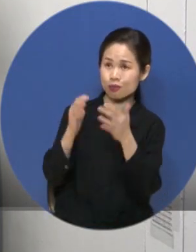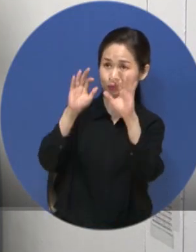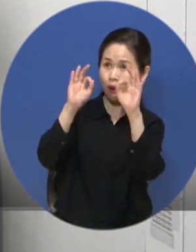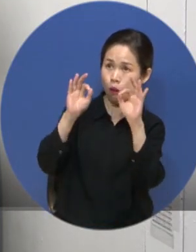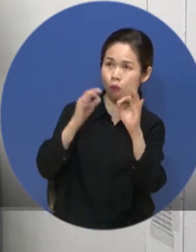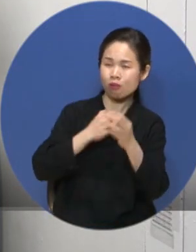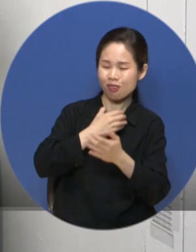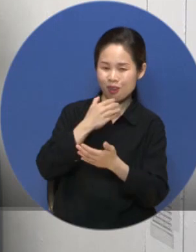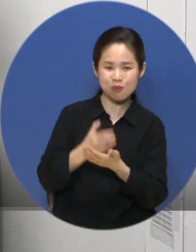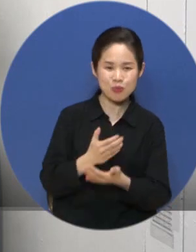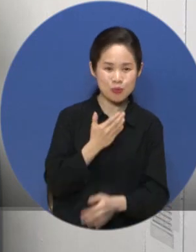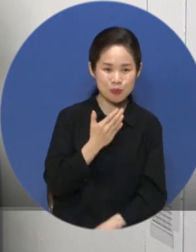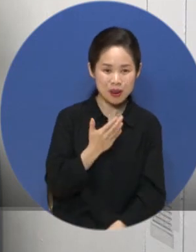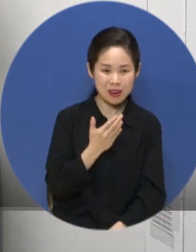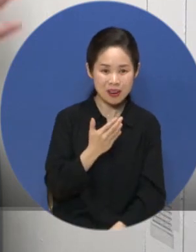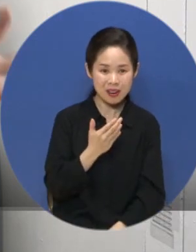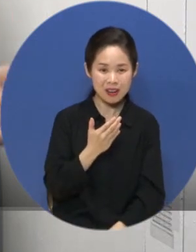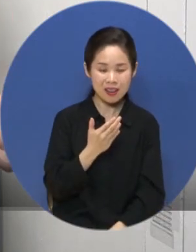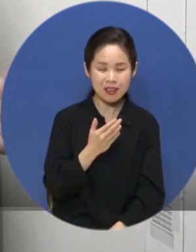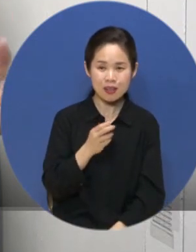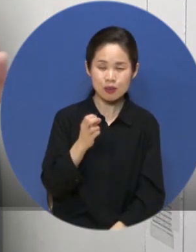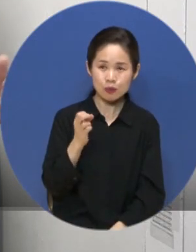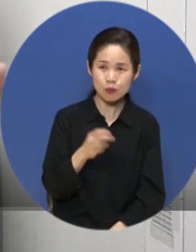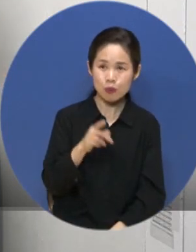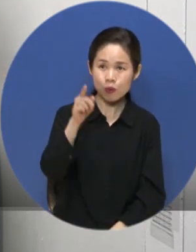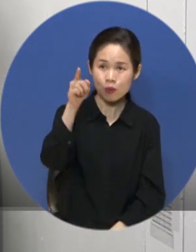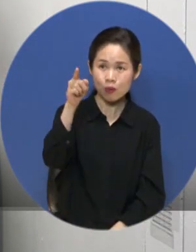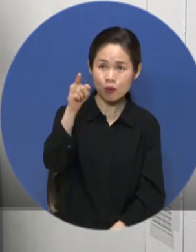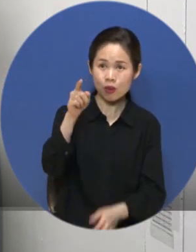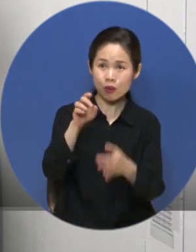어떤 메시지를 줄 수 있고